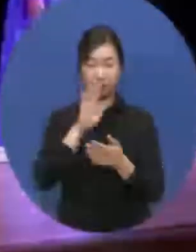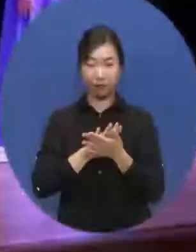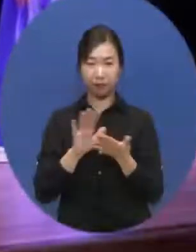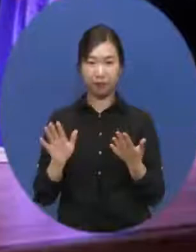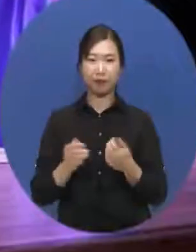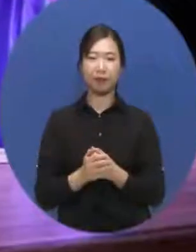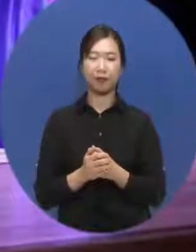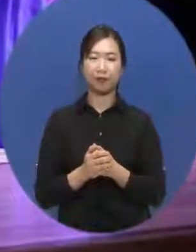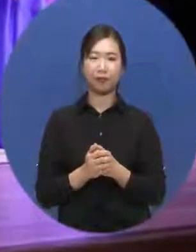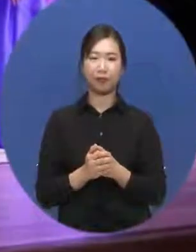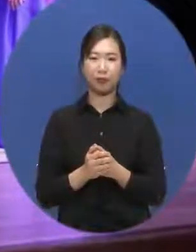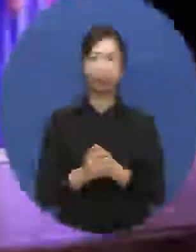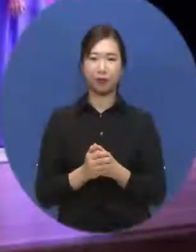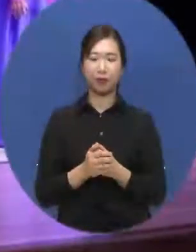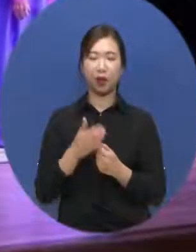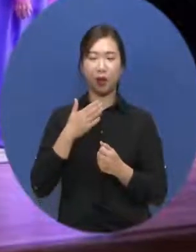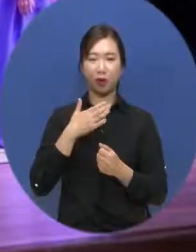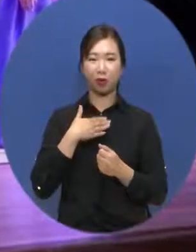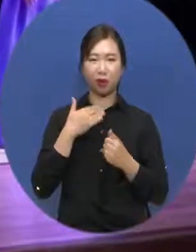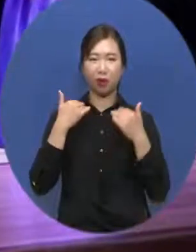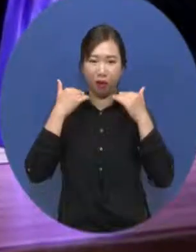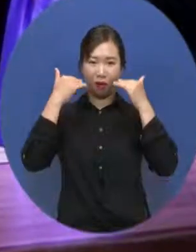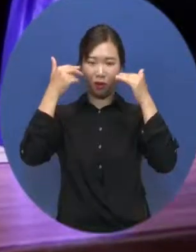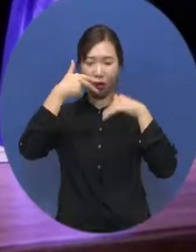네. 차 문화를 통해서 네.